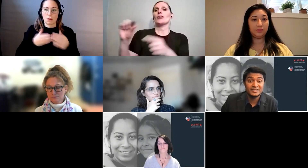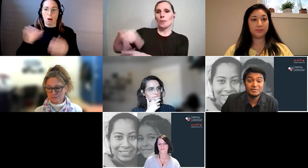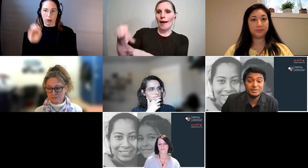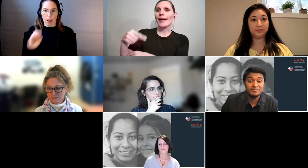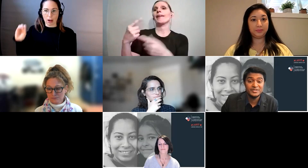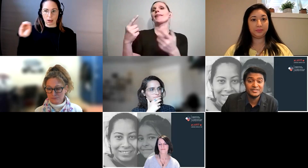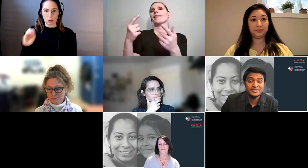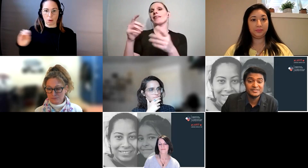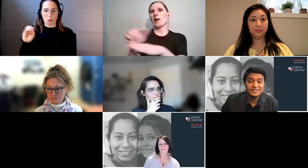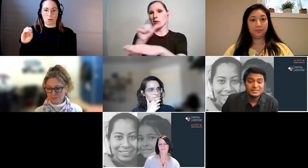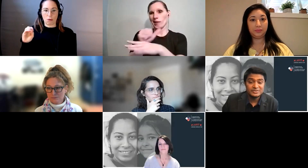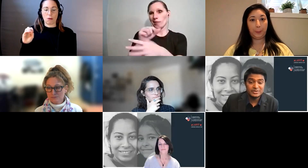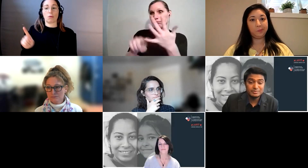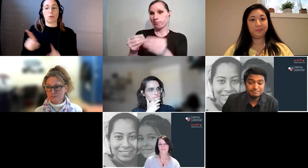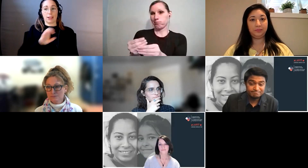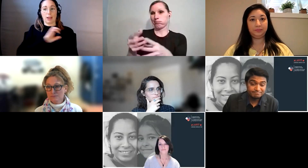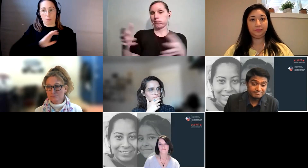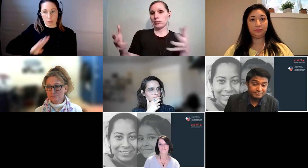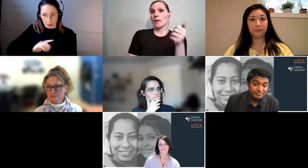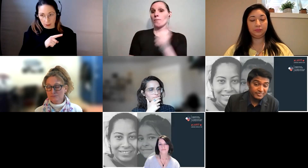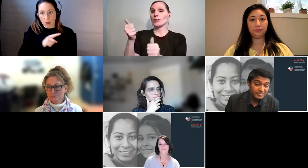entre la Colombie-Britannique et l'Ontario.